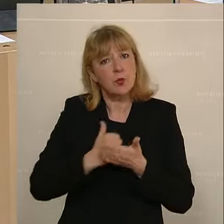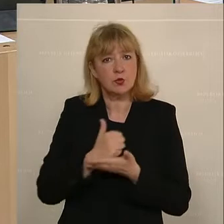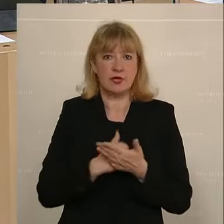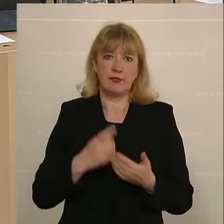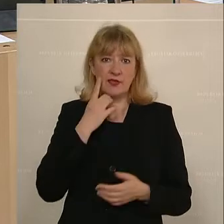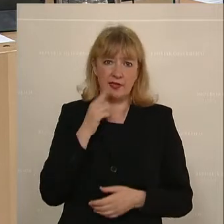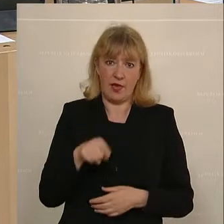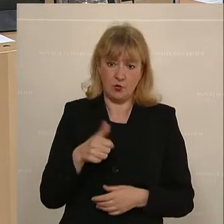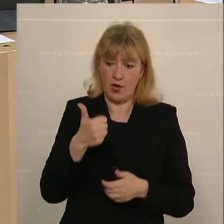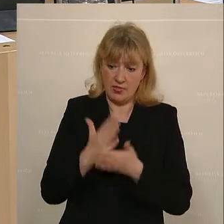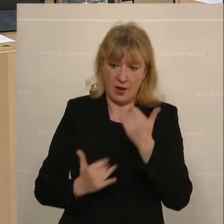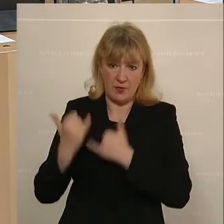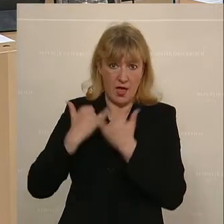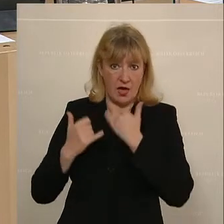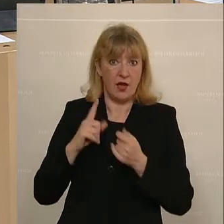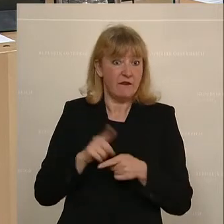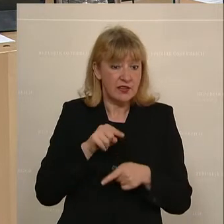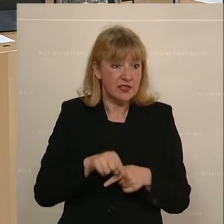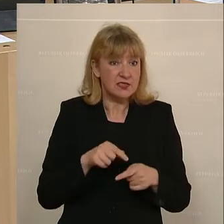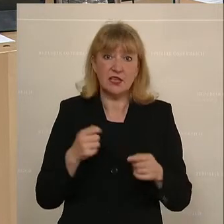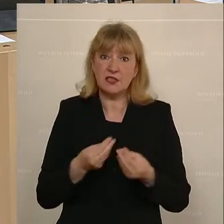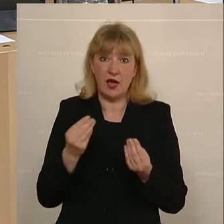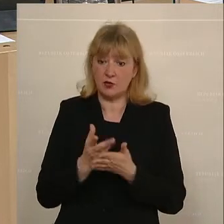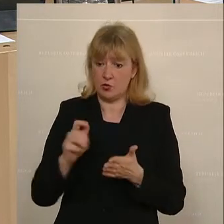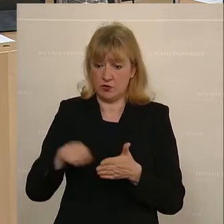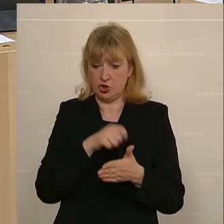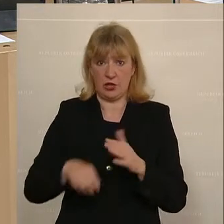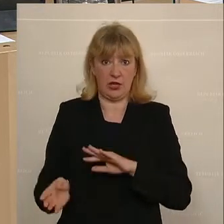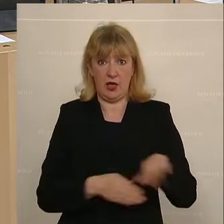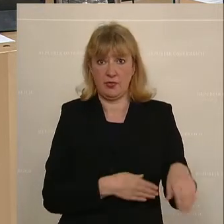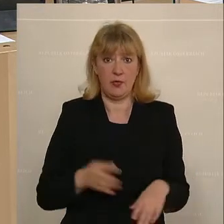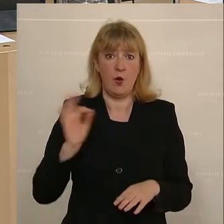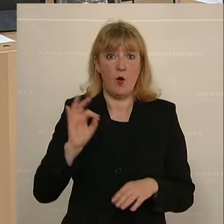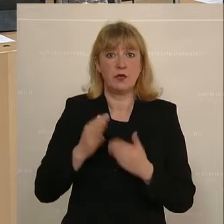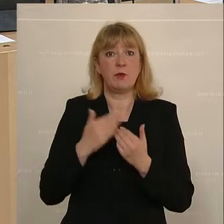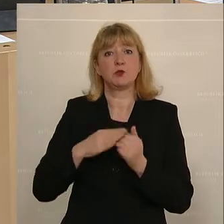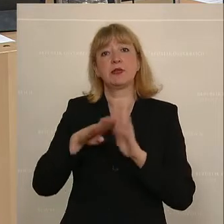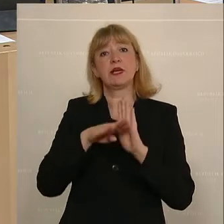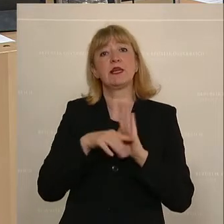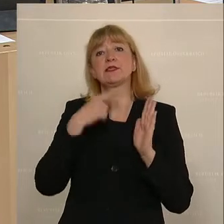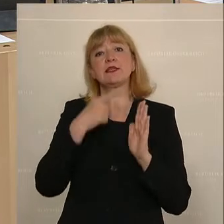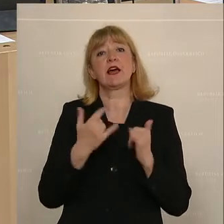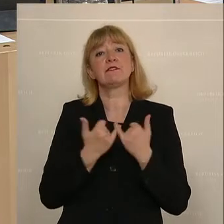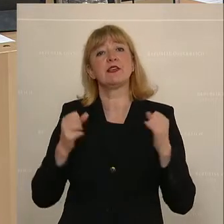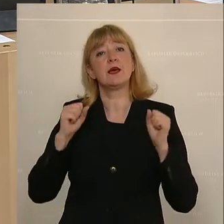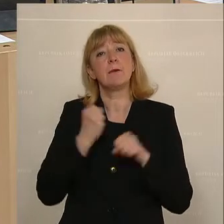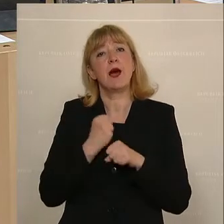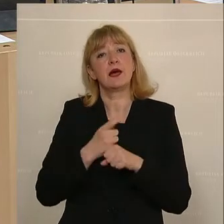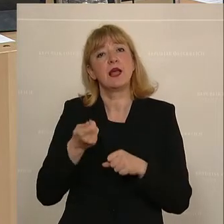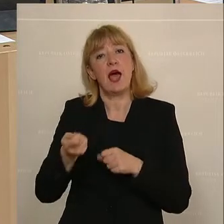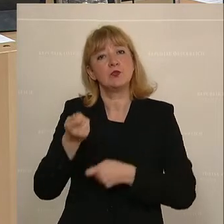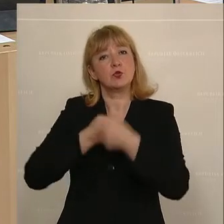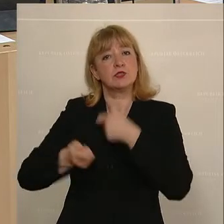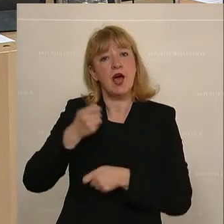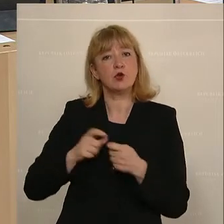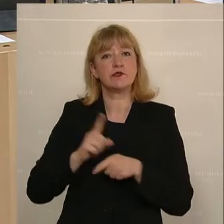Genauso vor 1,5 Jahren ersatzlos ausgelaufen. Oder ein Gesetz, das vorschreibt, wie wir das jetzt machen mit dem Heizungstausch,